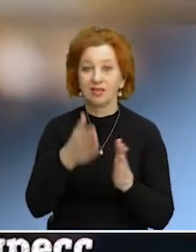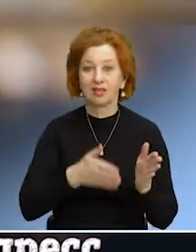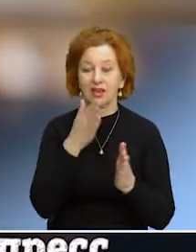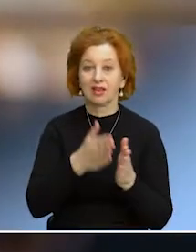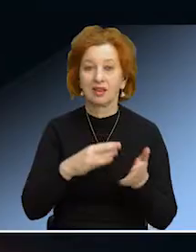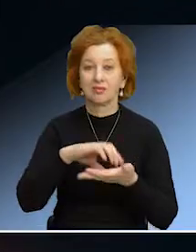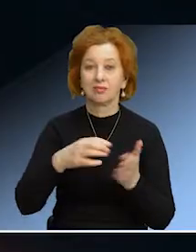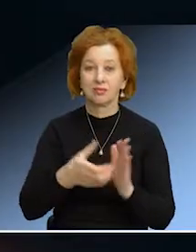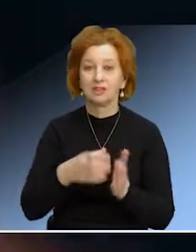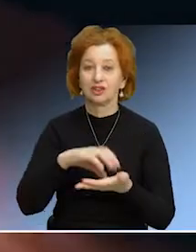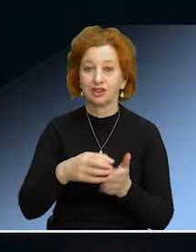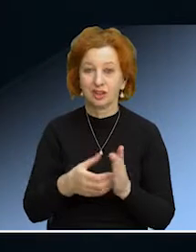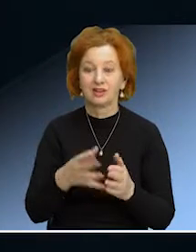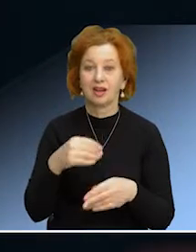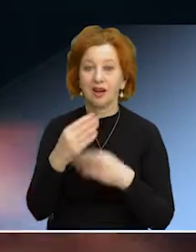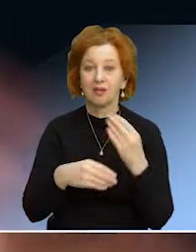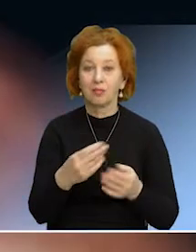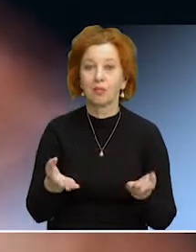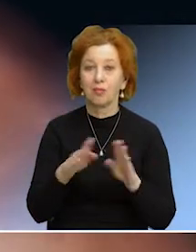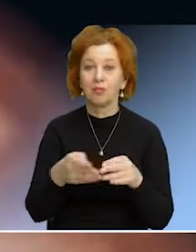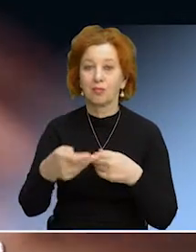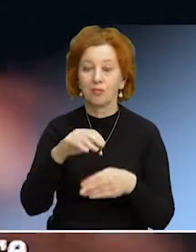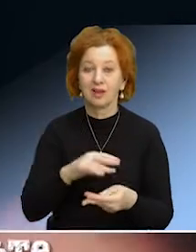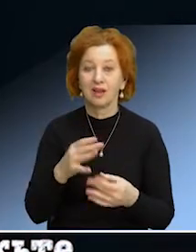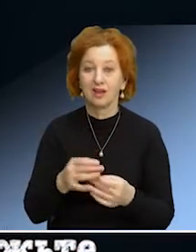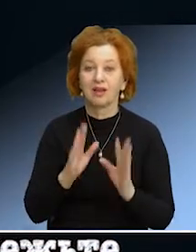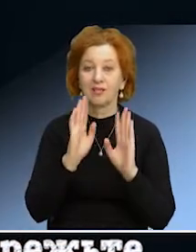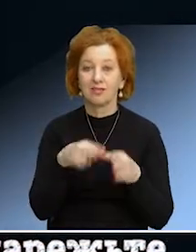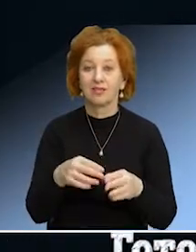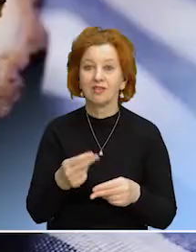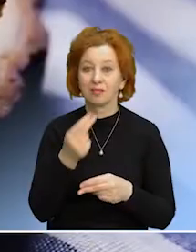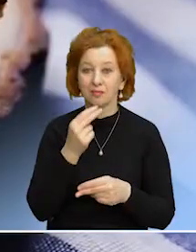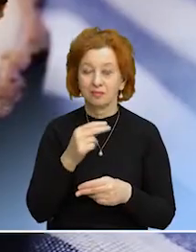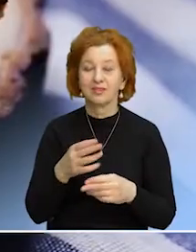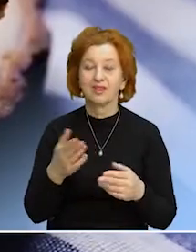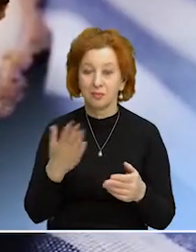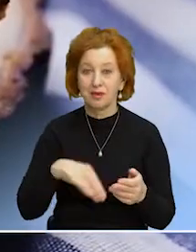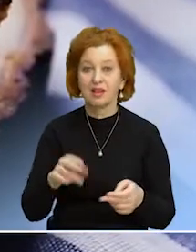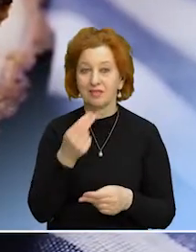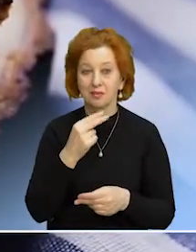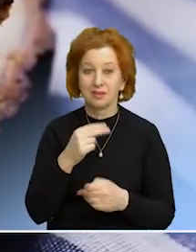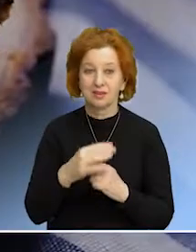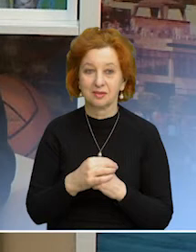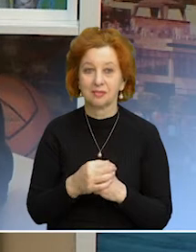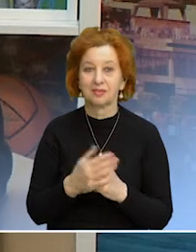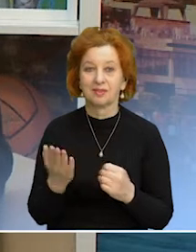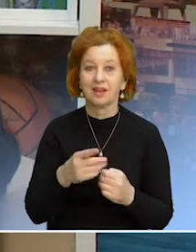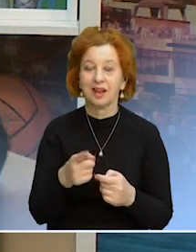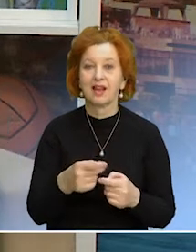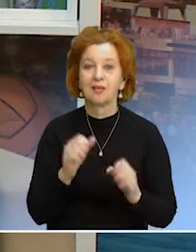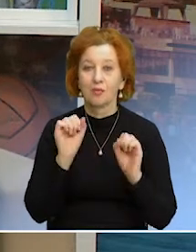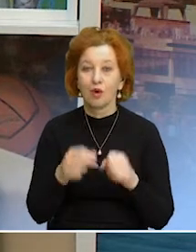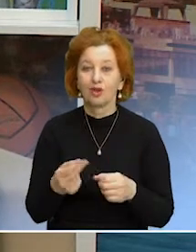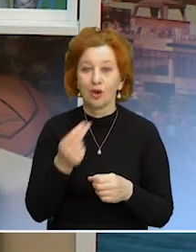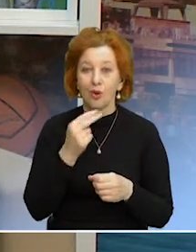Затем нарежьте его на порционные части. Оберните в бумагу или фольгу и отправляйтесь на пикник. Приятного аппетита! Если